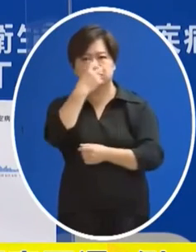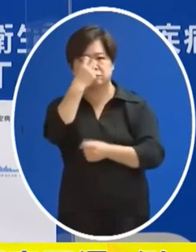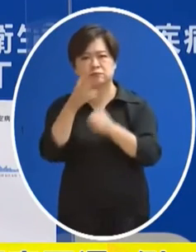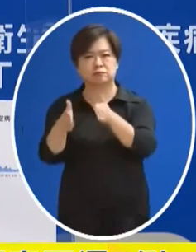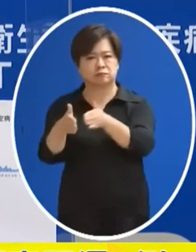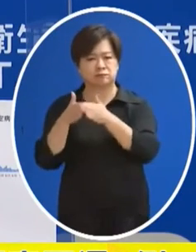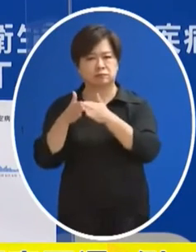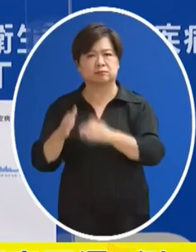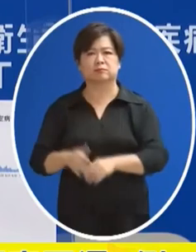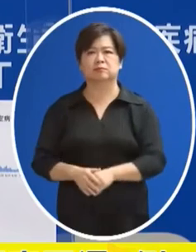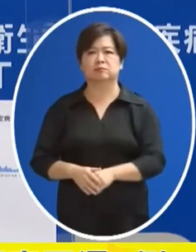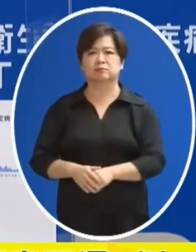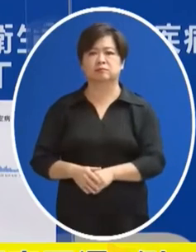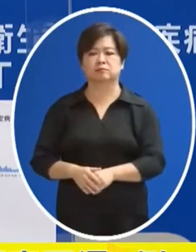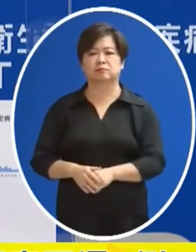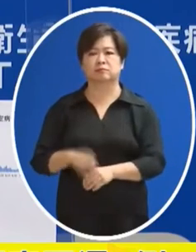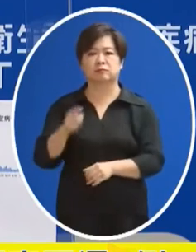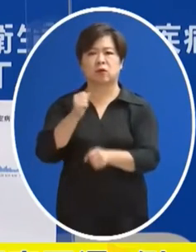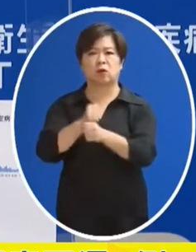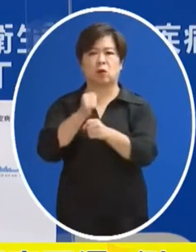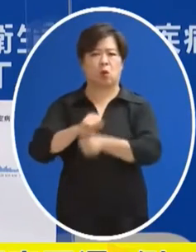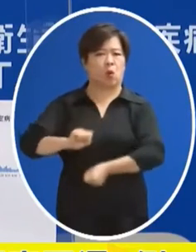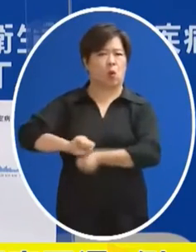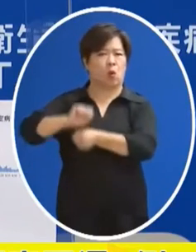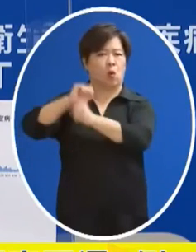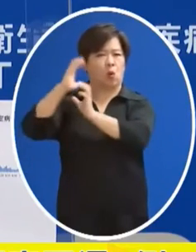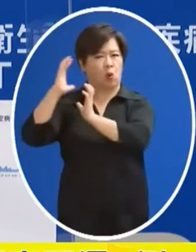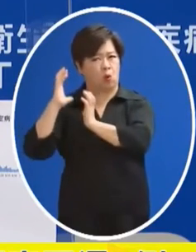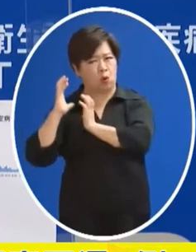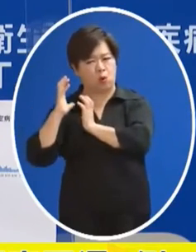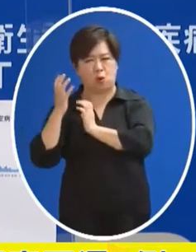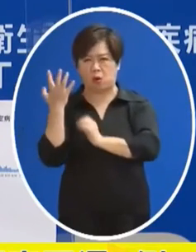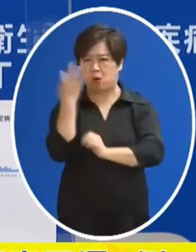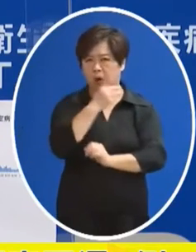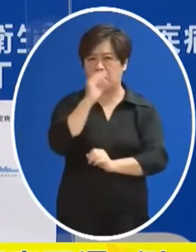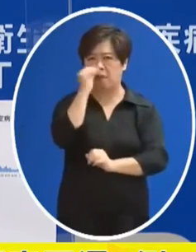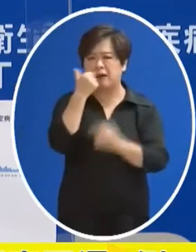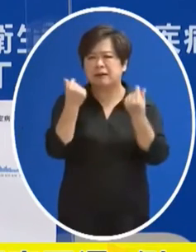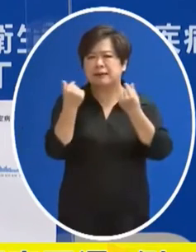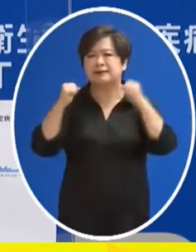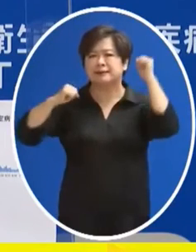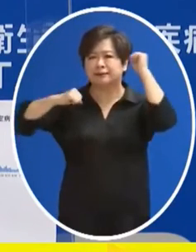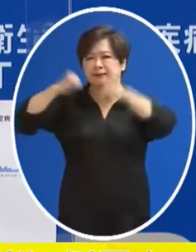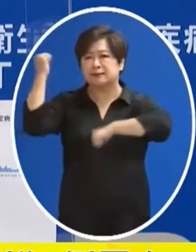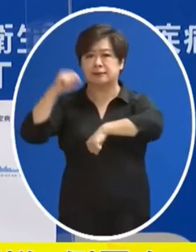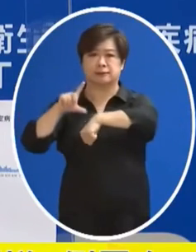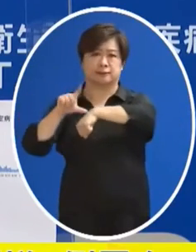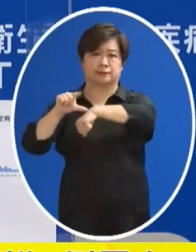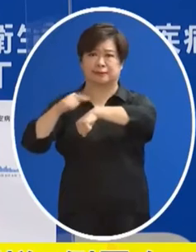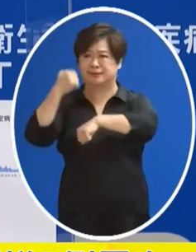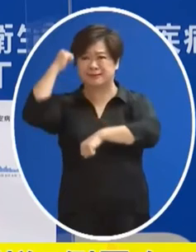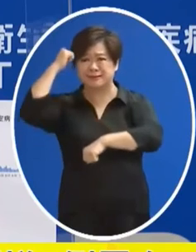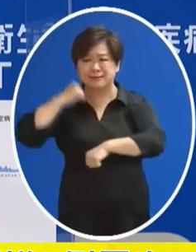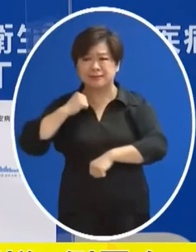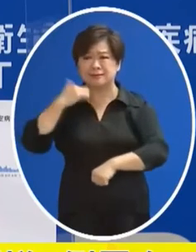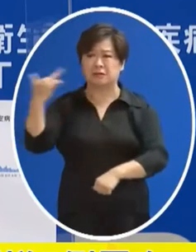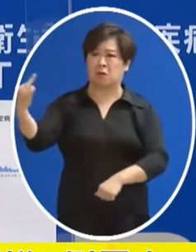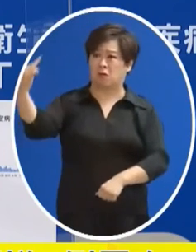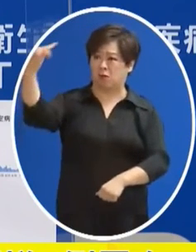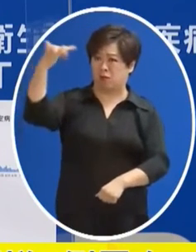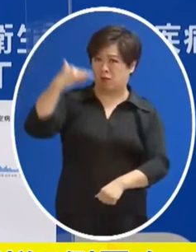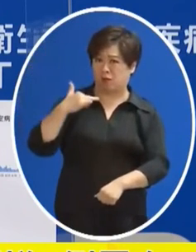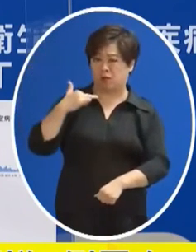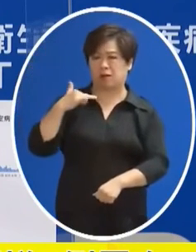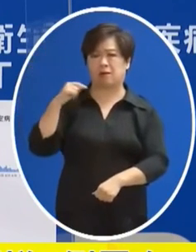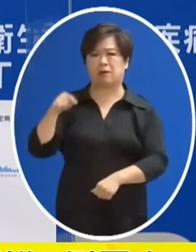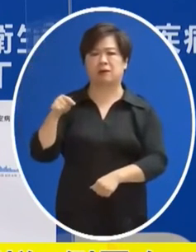当然相关的工作一定是增加多，尤其在有几个的特别的清晨的时候。好，那飞机哈比较一